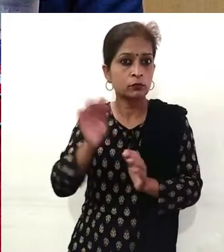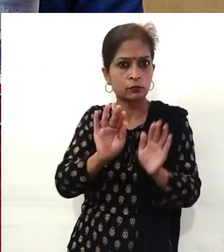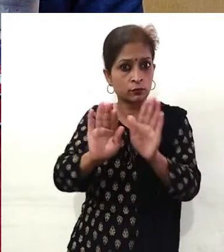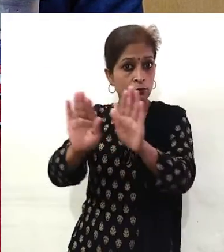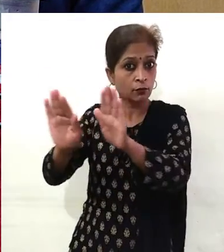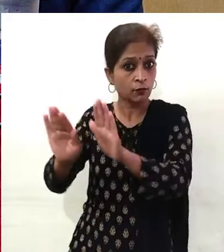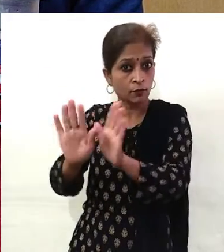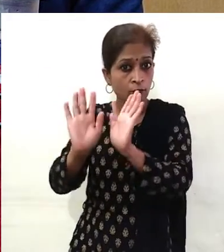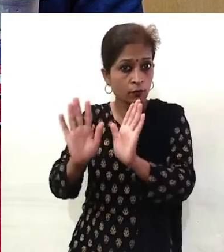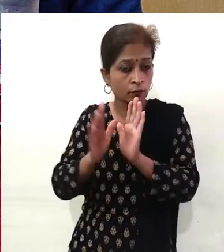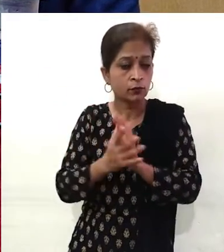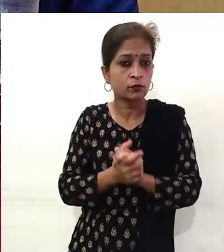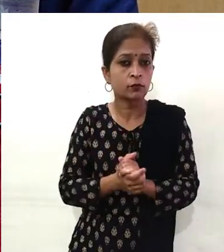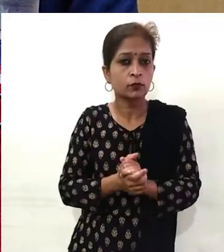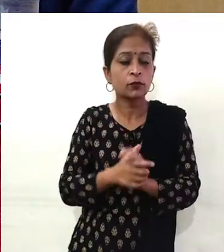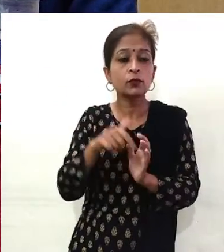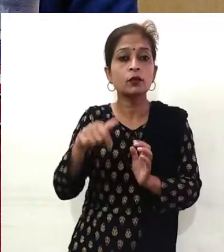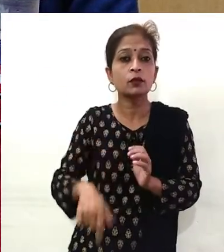ऊपर।